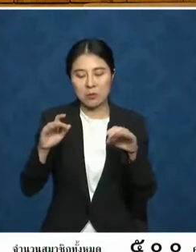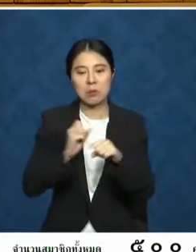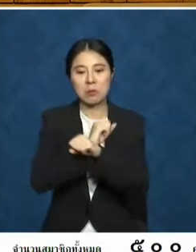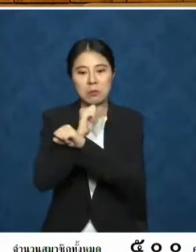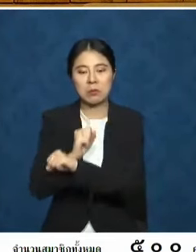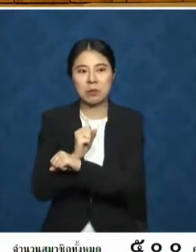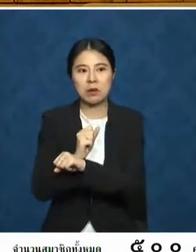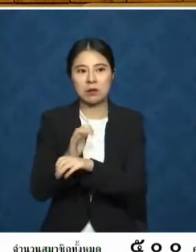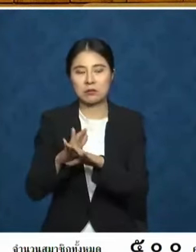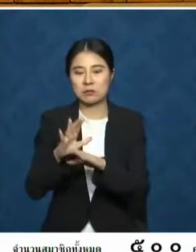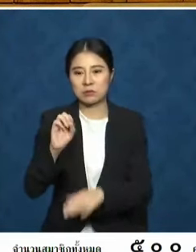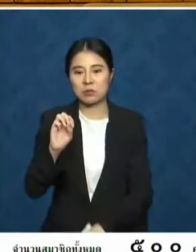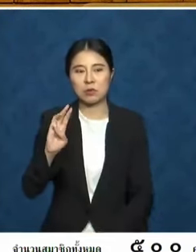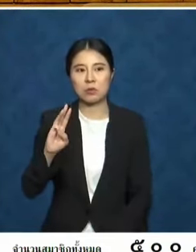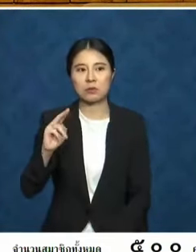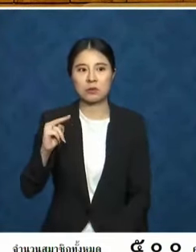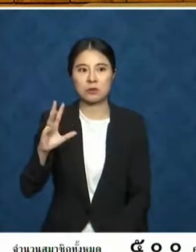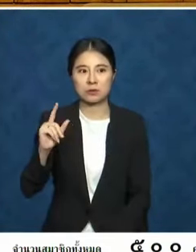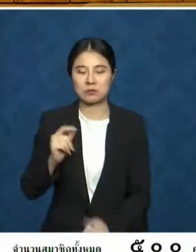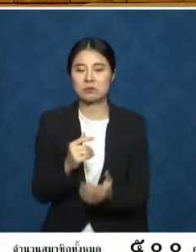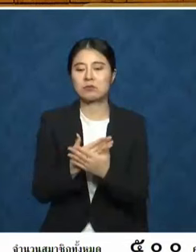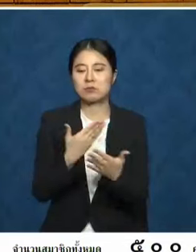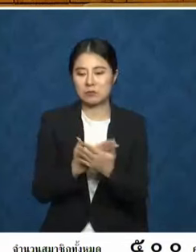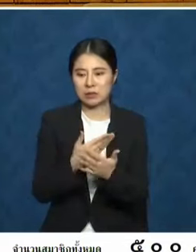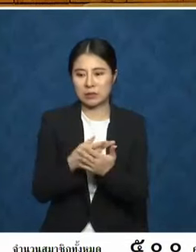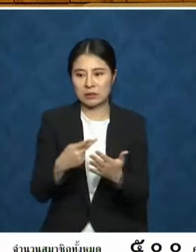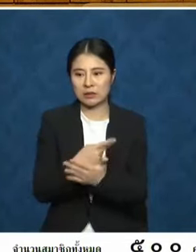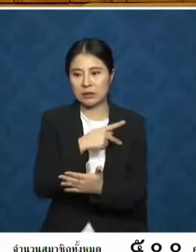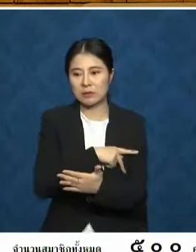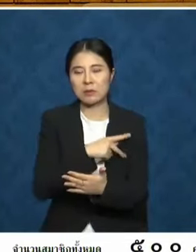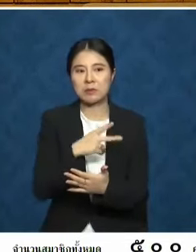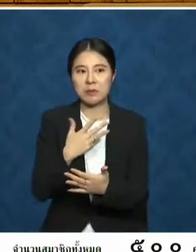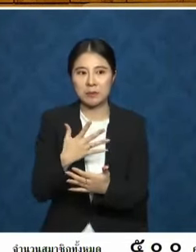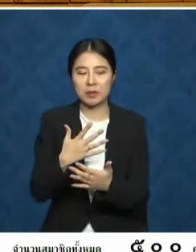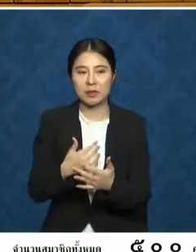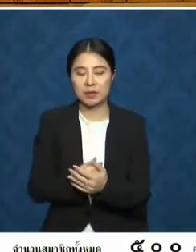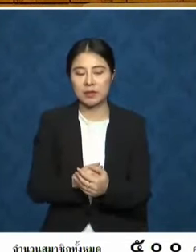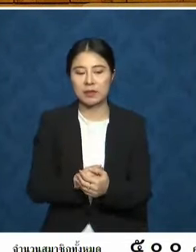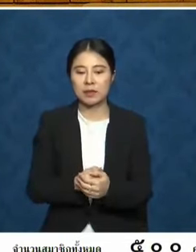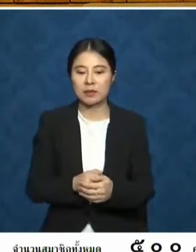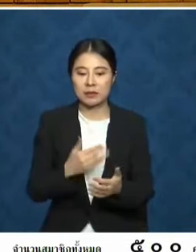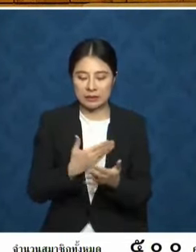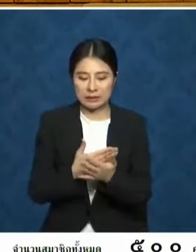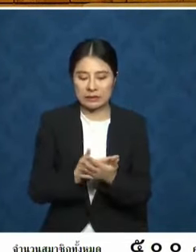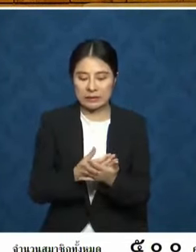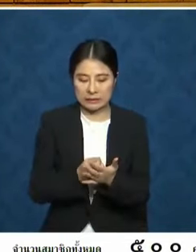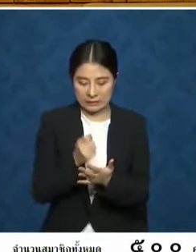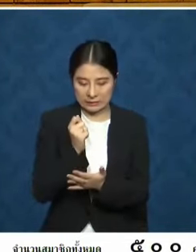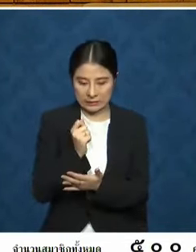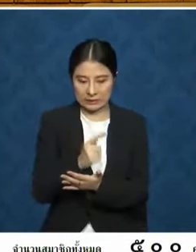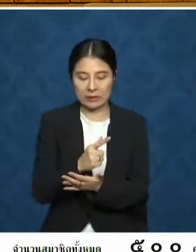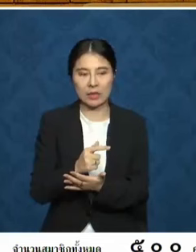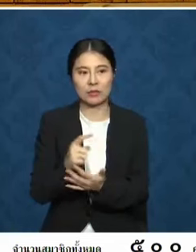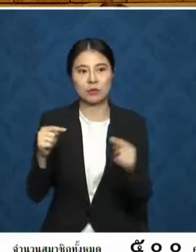ใจแงเพรวาสวัเทชอมไม่สแวงหาผลกำไรอยู่แล้ครับก็คือคิดคาใช้ใจบางส่วนเพื่อที่จะเป็น